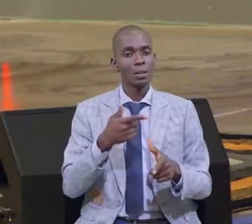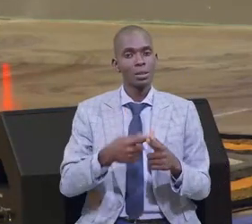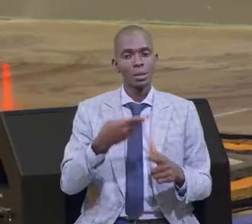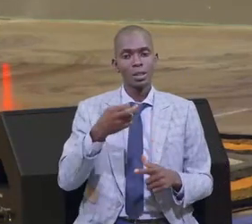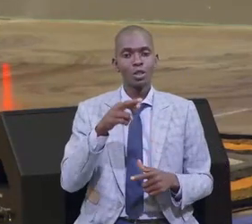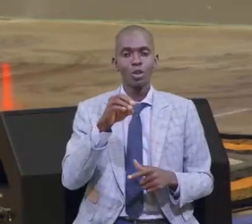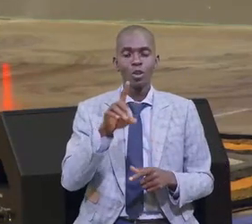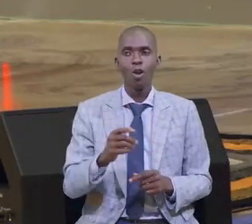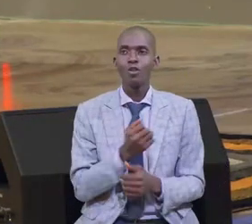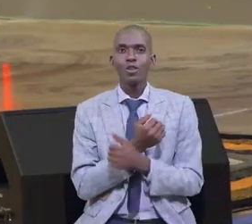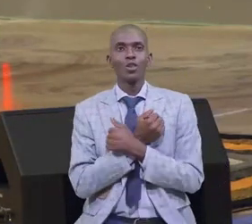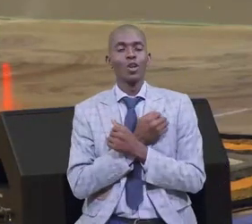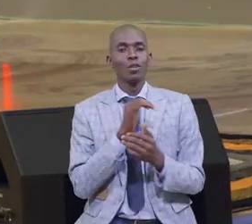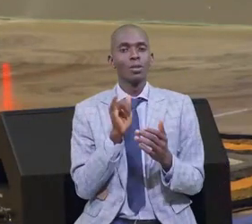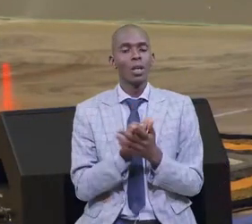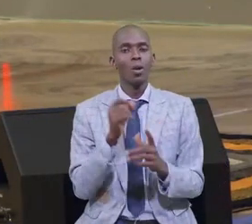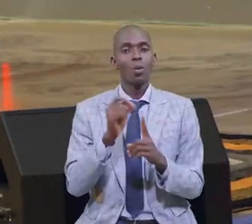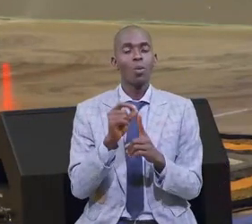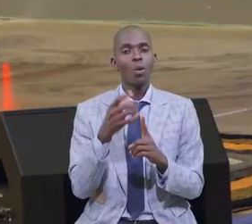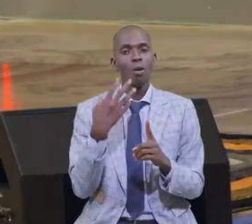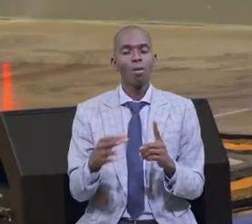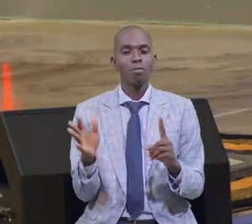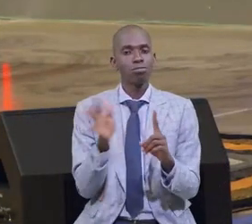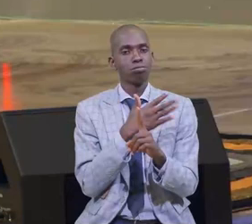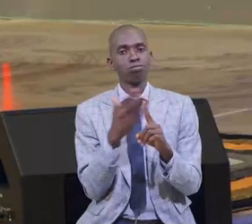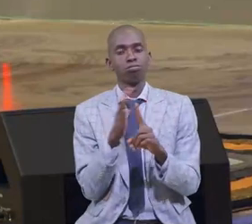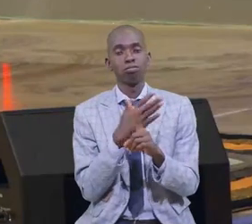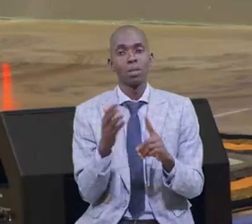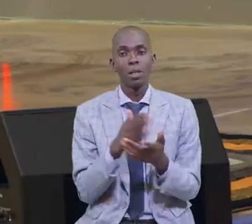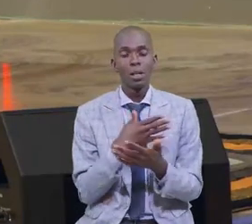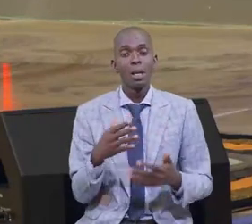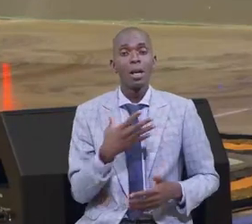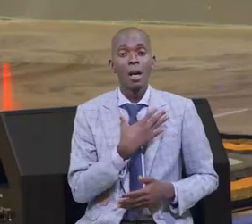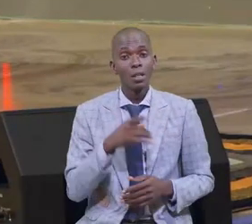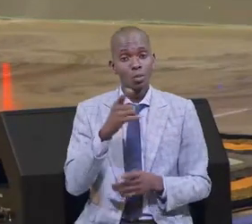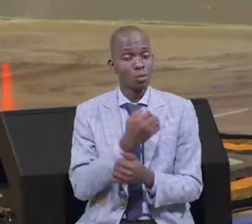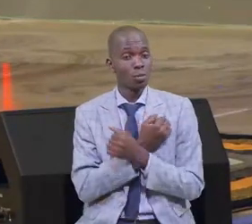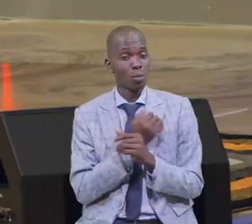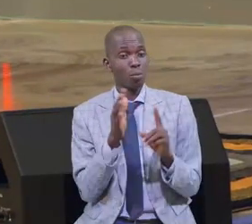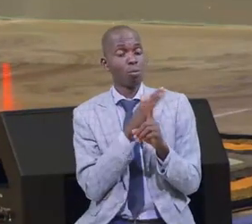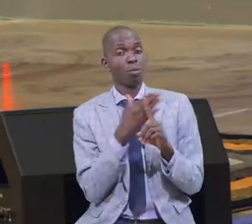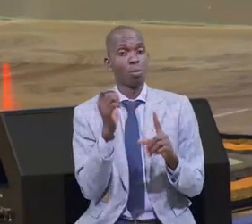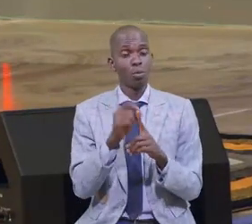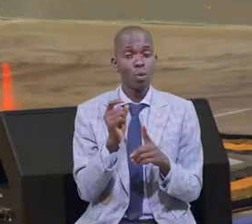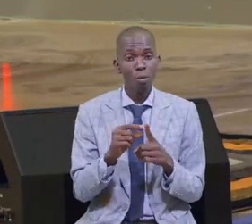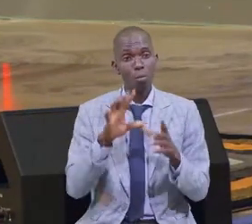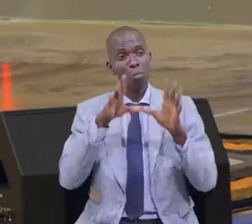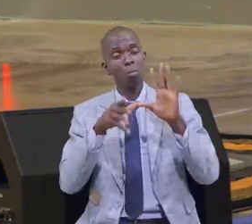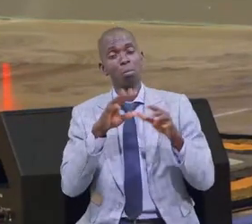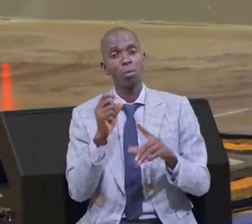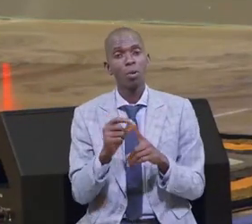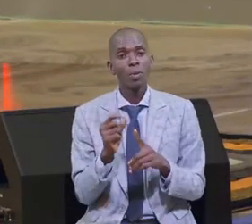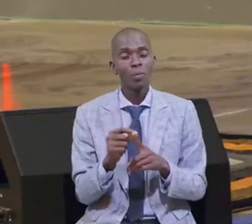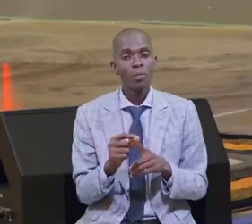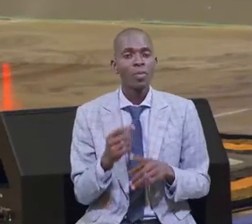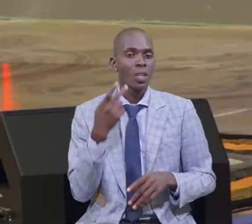cela. Les gens qui aiment la flatterie, les gens qui aiment un honneur et non